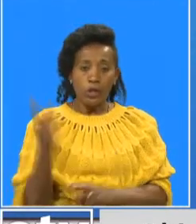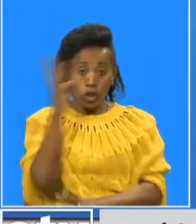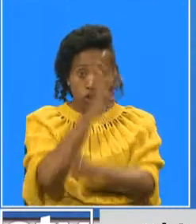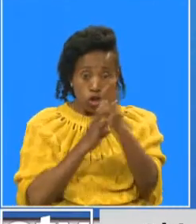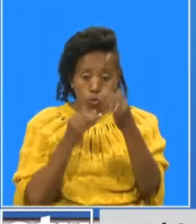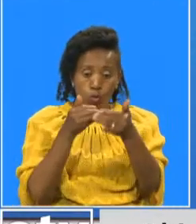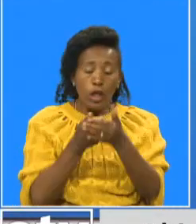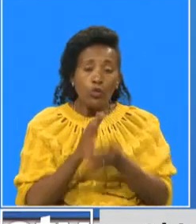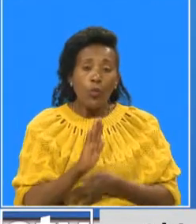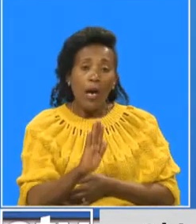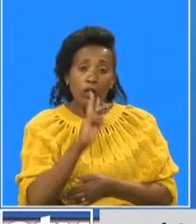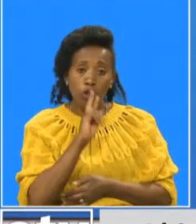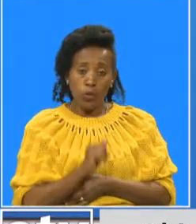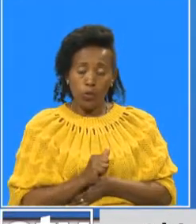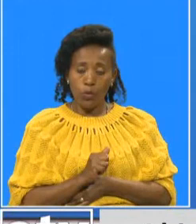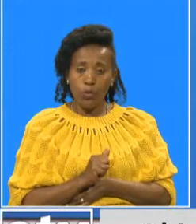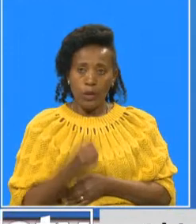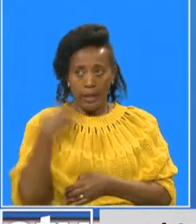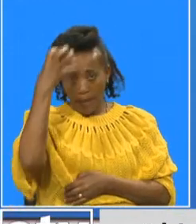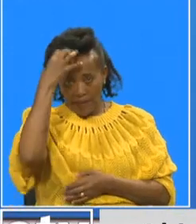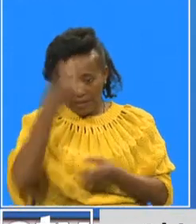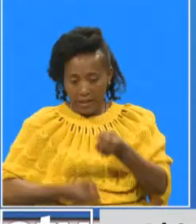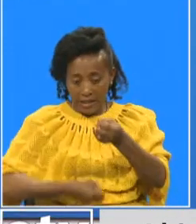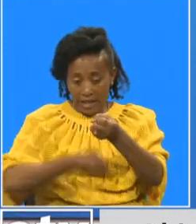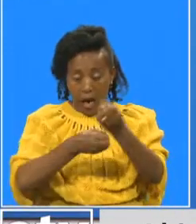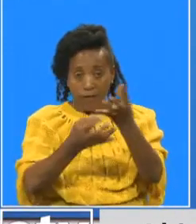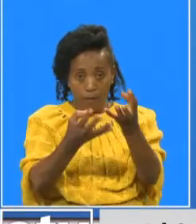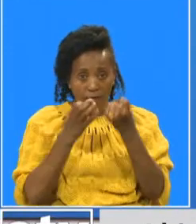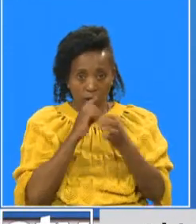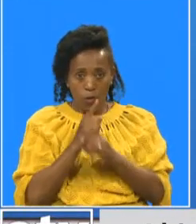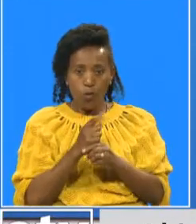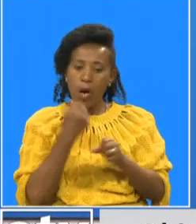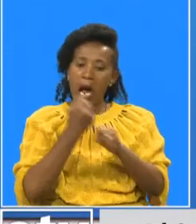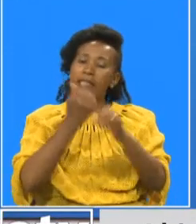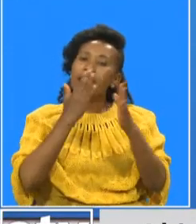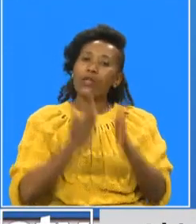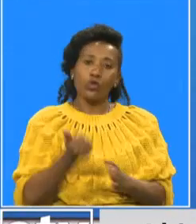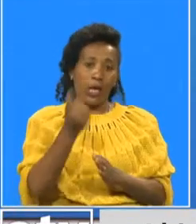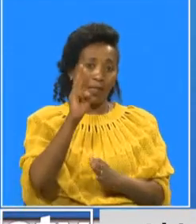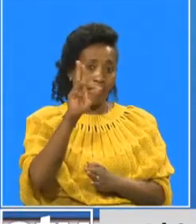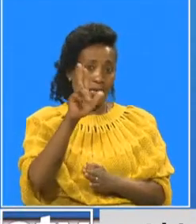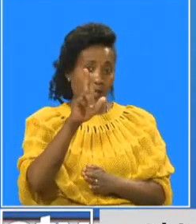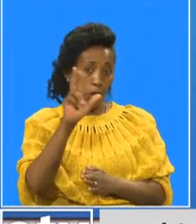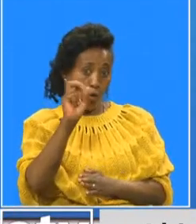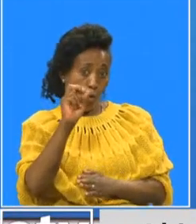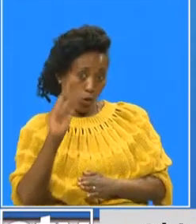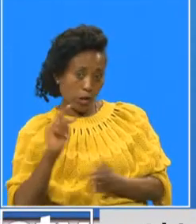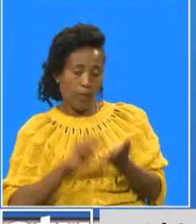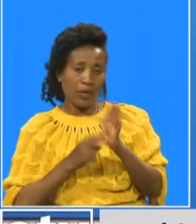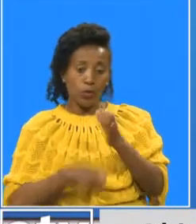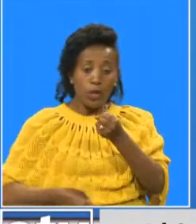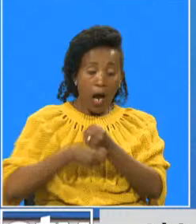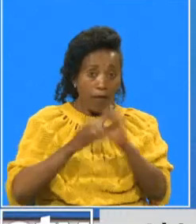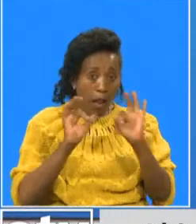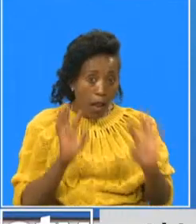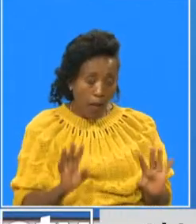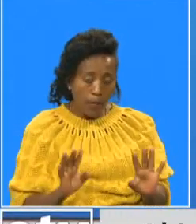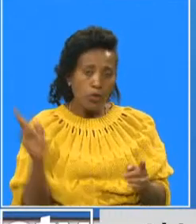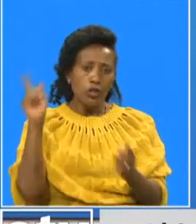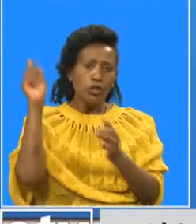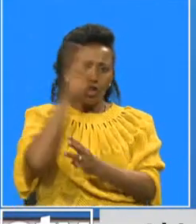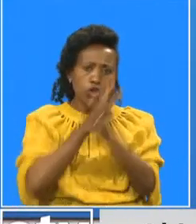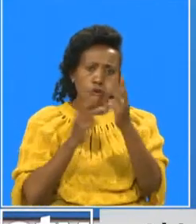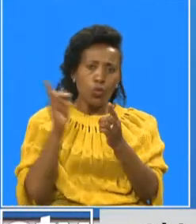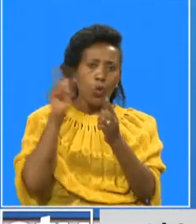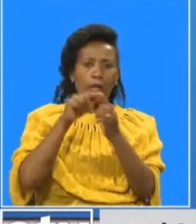ችግሩ ደርሶባቸው የመንግስትን ድጋፍ የሚፈልጉ አሰሪዎች ማለት ነው። ድጋፍ ካልተደረገላቸው ችግሩ ወደ